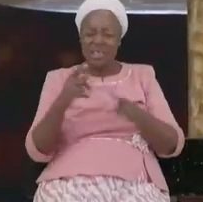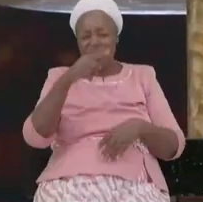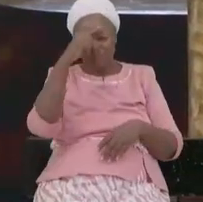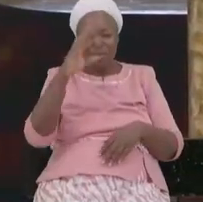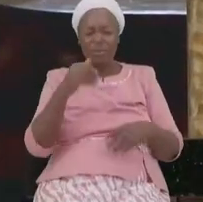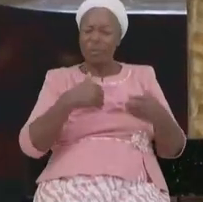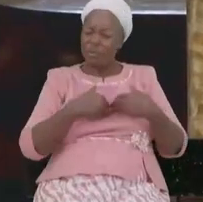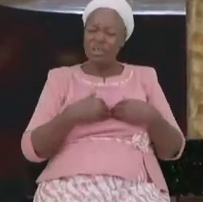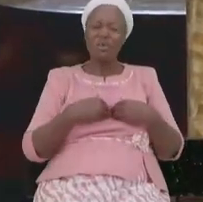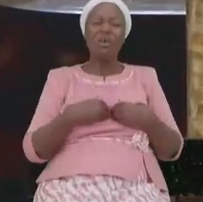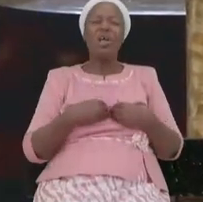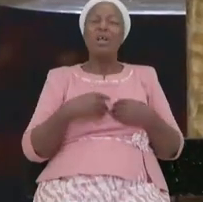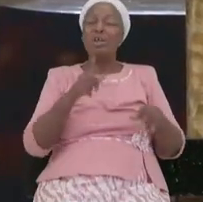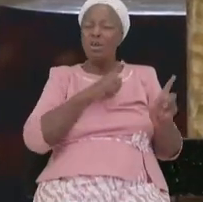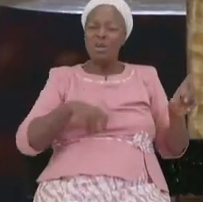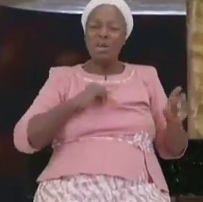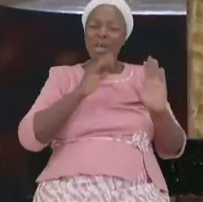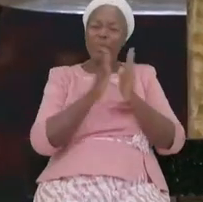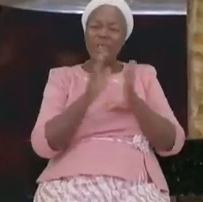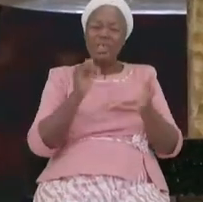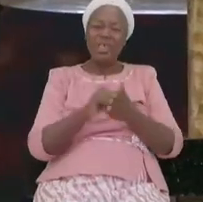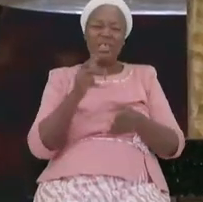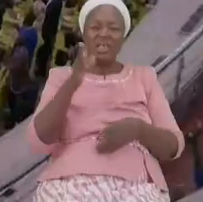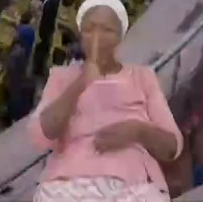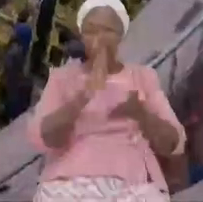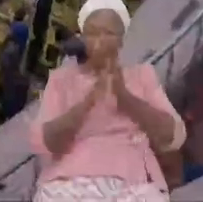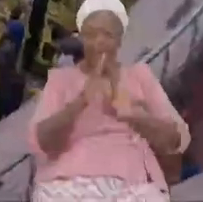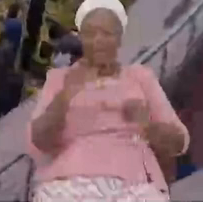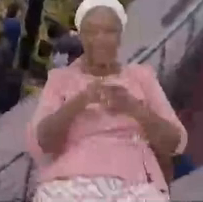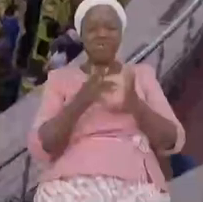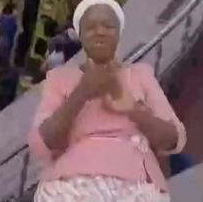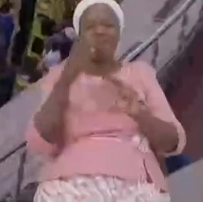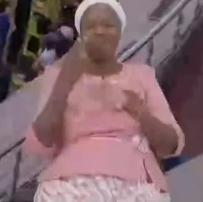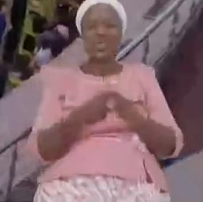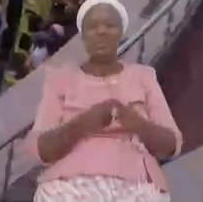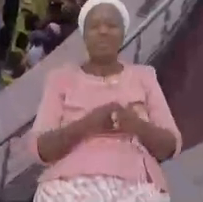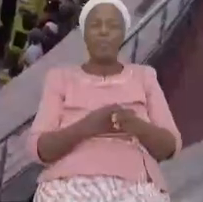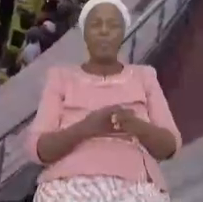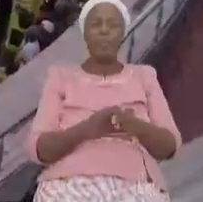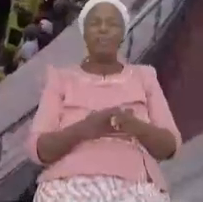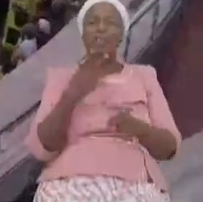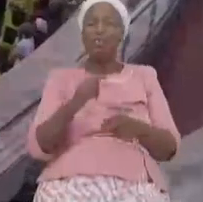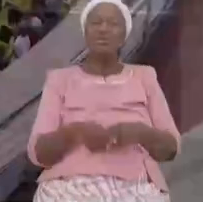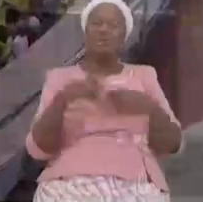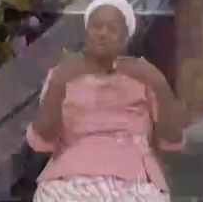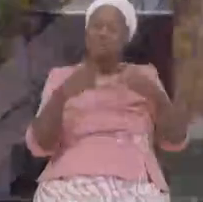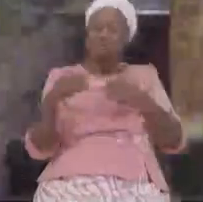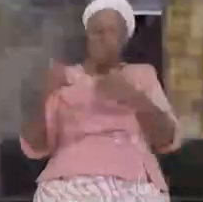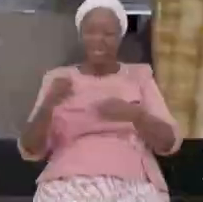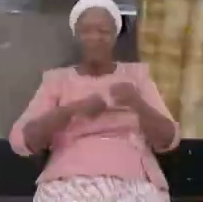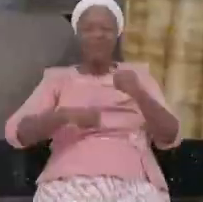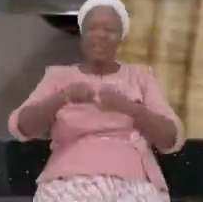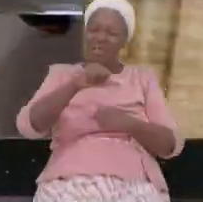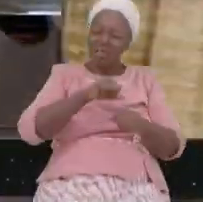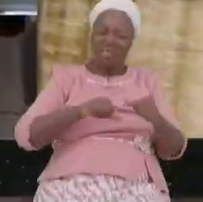cause de ton progrès, qui a la paix au nom de Jésus. Dans les interactions, dans la communion,